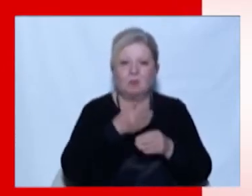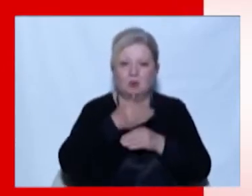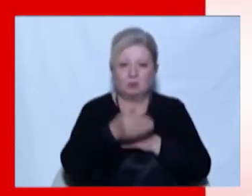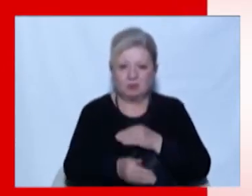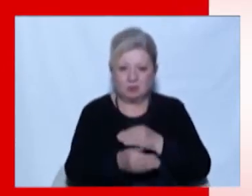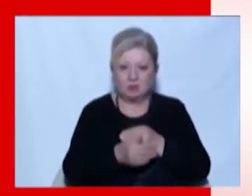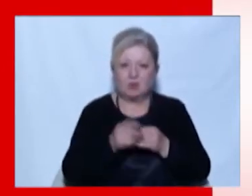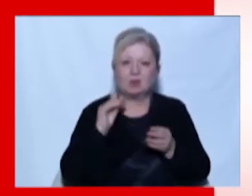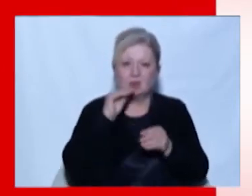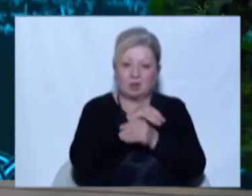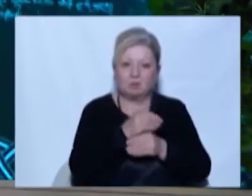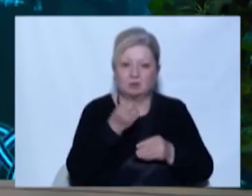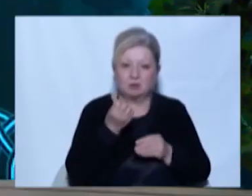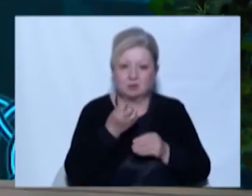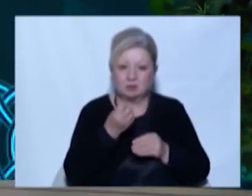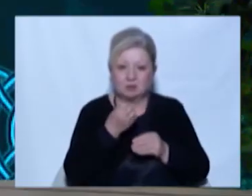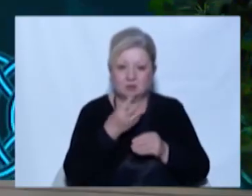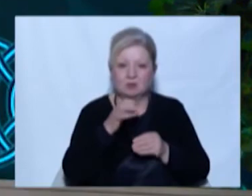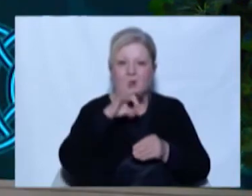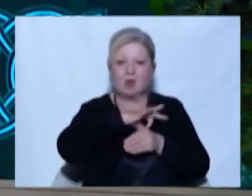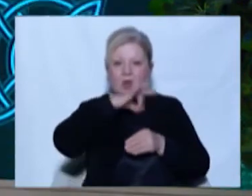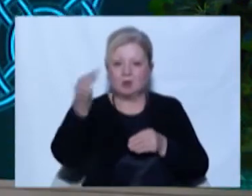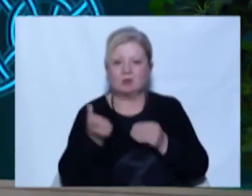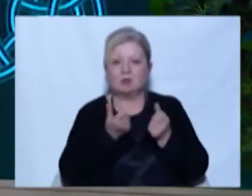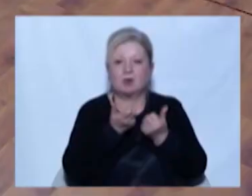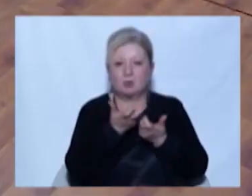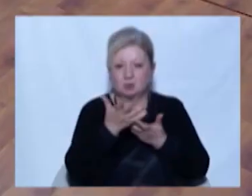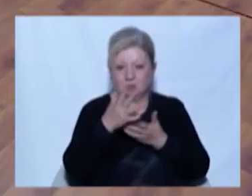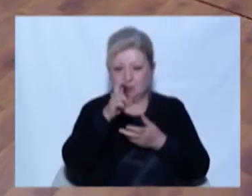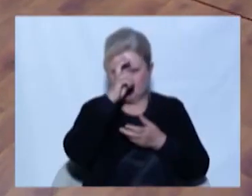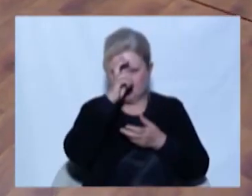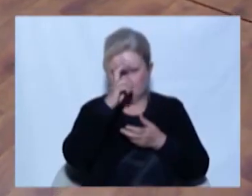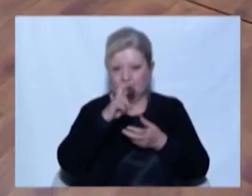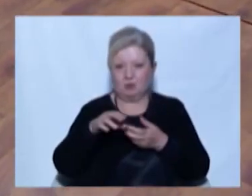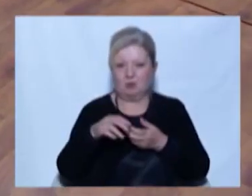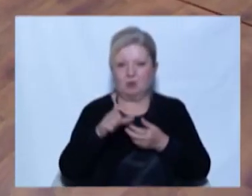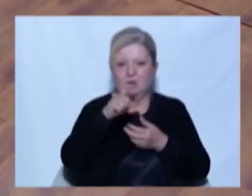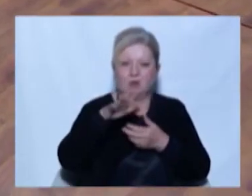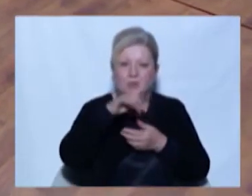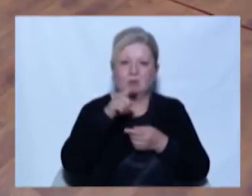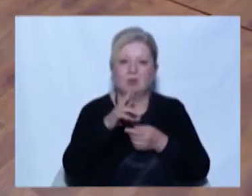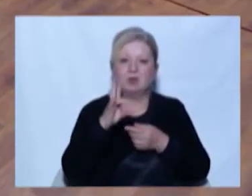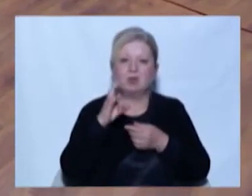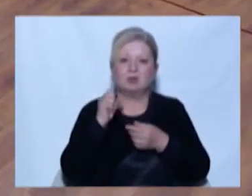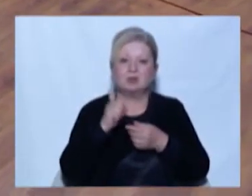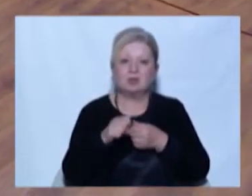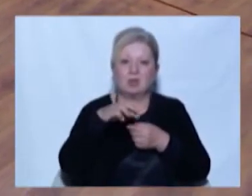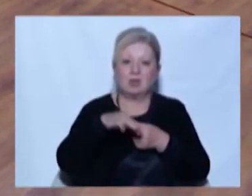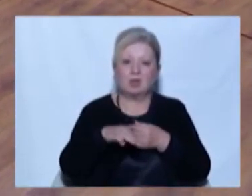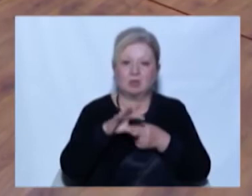მოგვიანებით დაემატა კიდევ აღმოსავლეთ ევროპის რამოდენიმე ქვეყანა. ნატომ